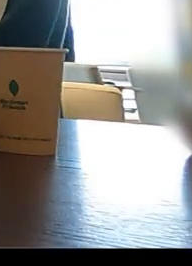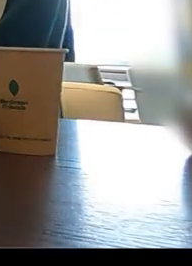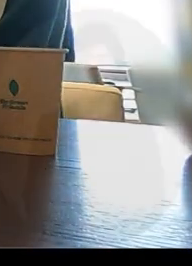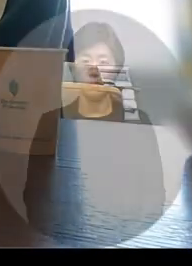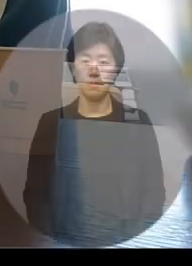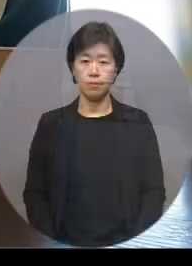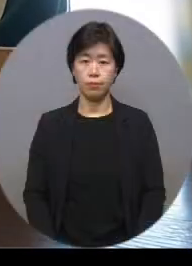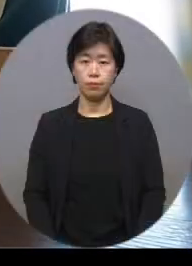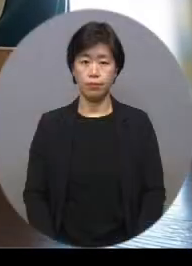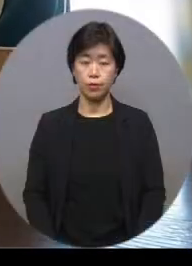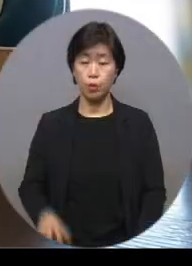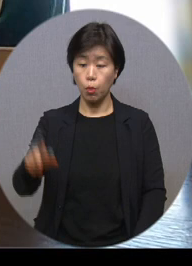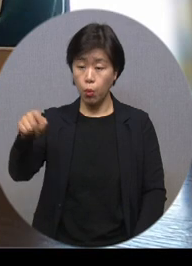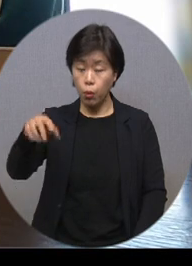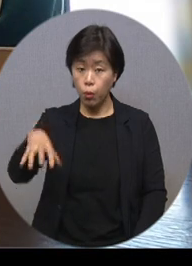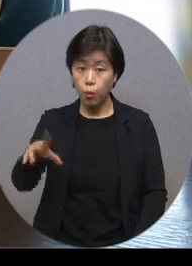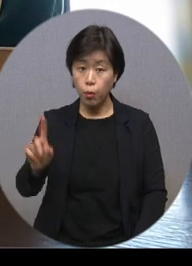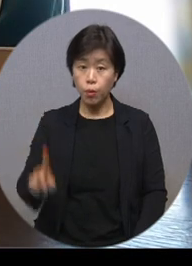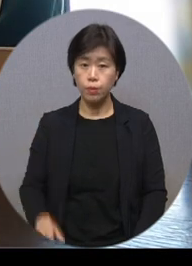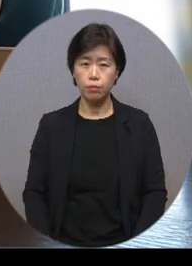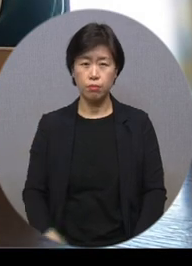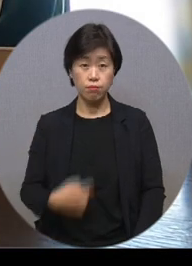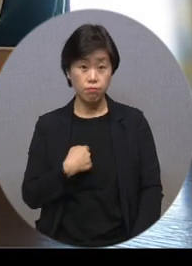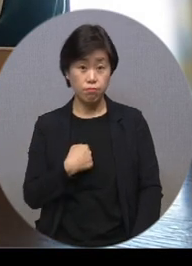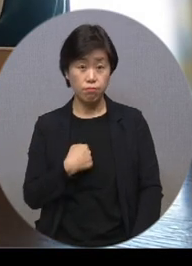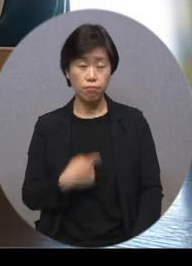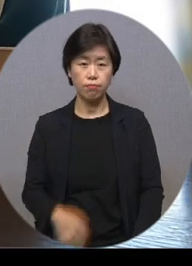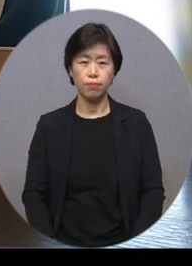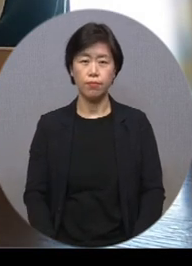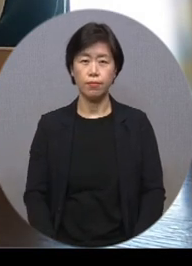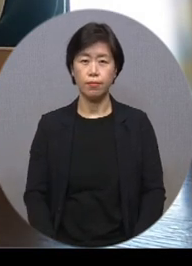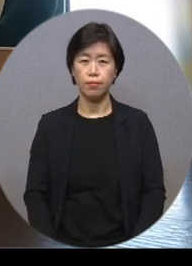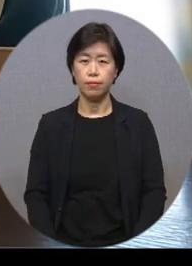씨 어디서 오셨어요? 나? 네.